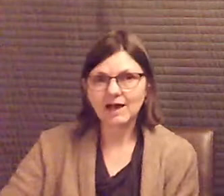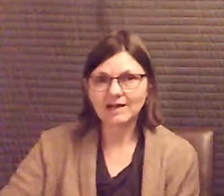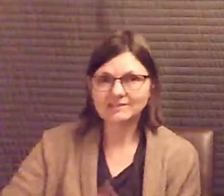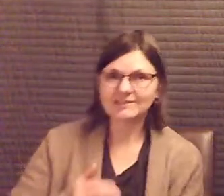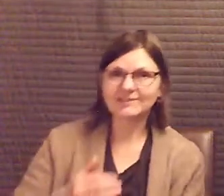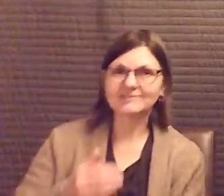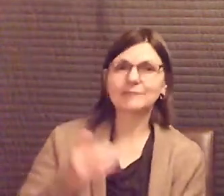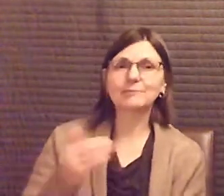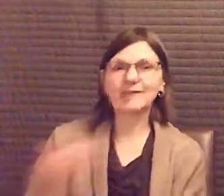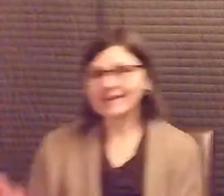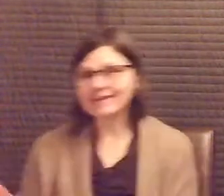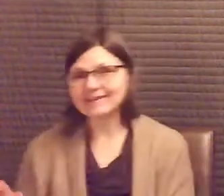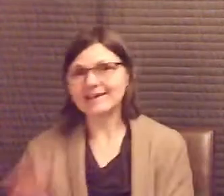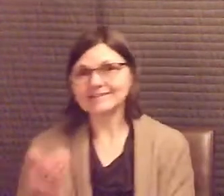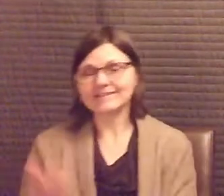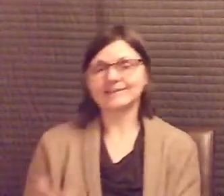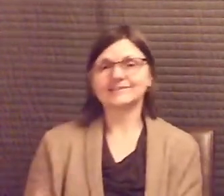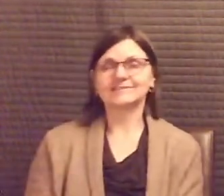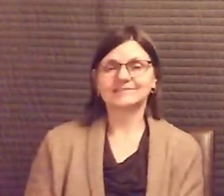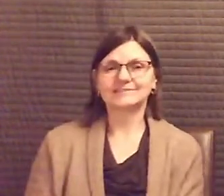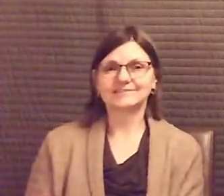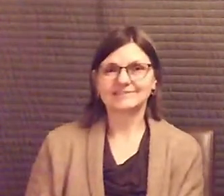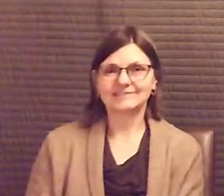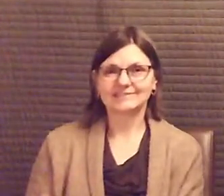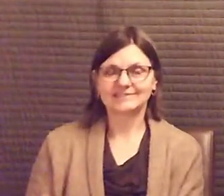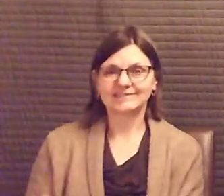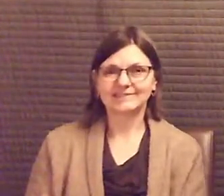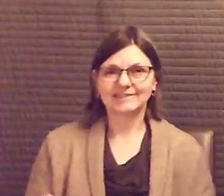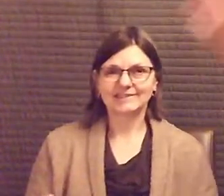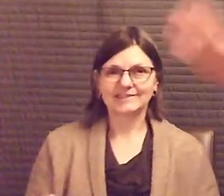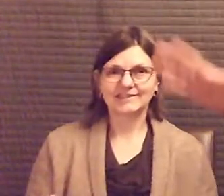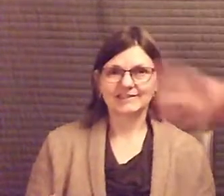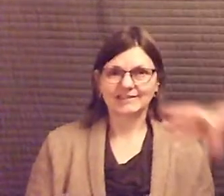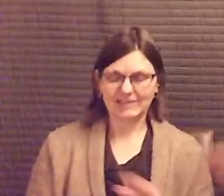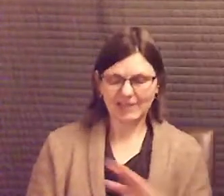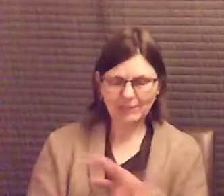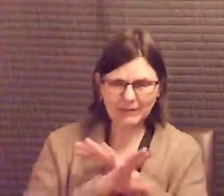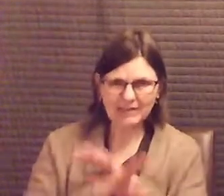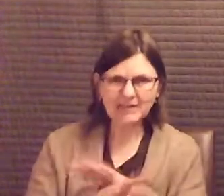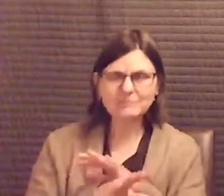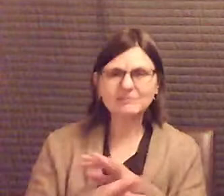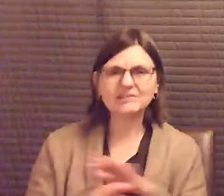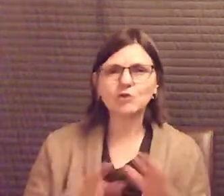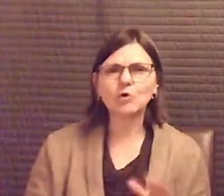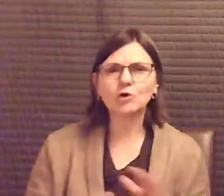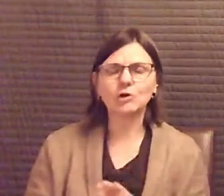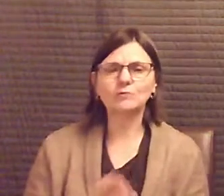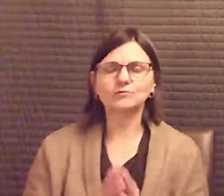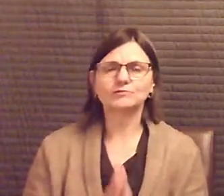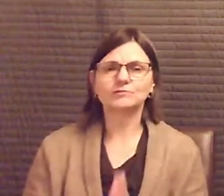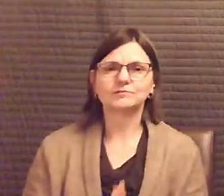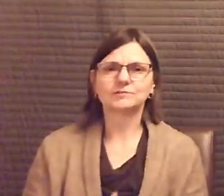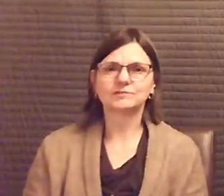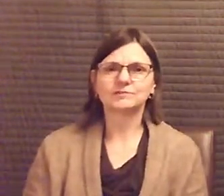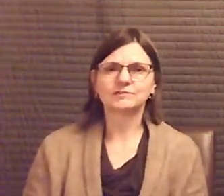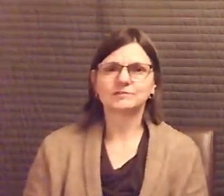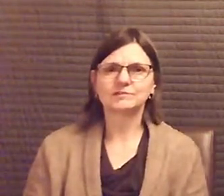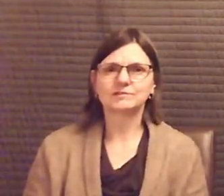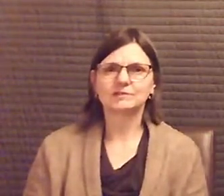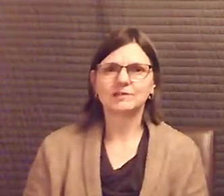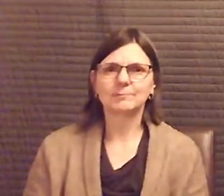als ze zich bekeren en zeggen dat is om jullie beginnen van dat ongeloof